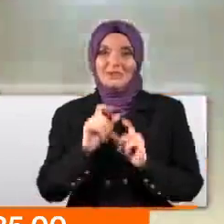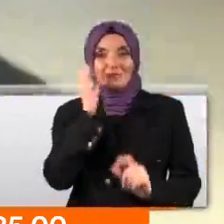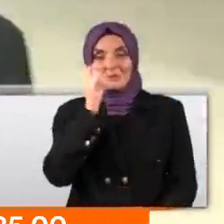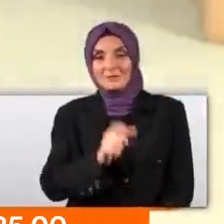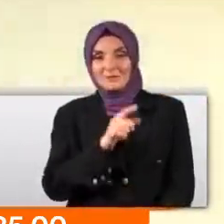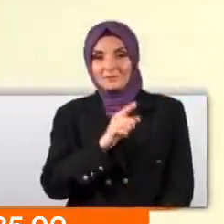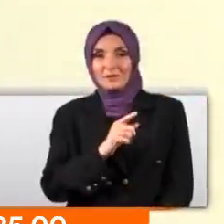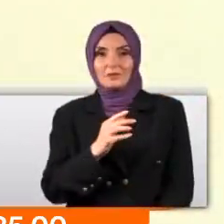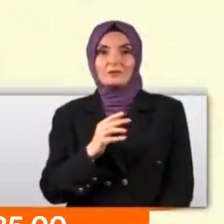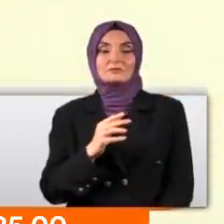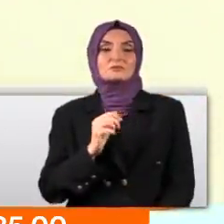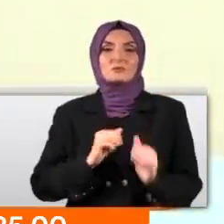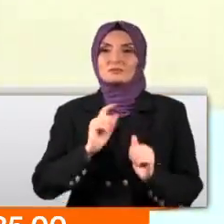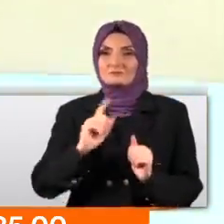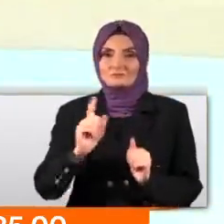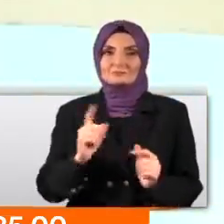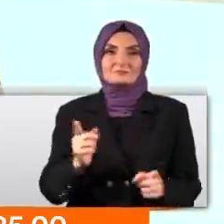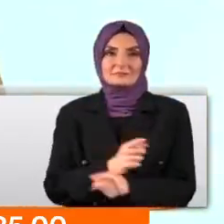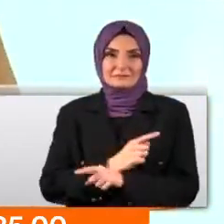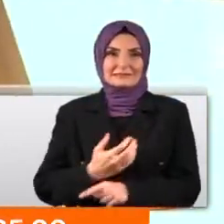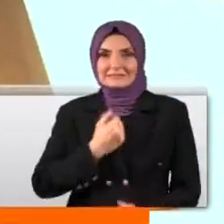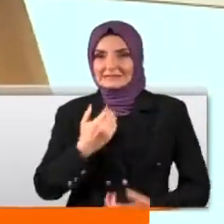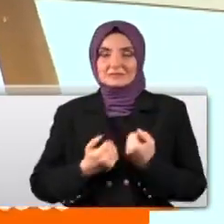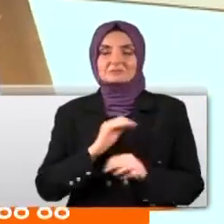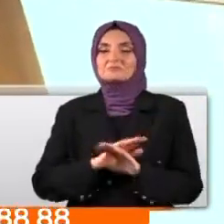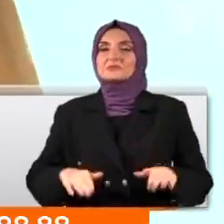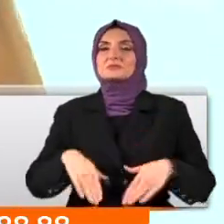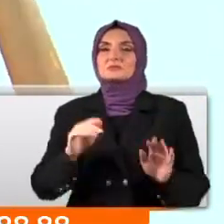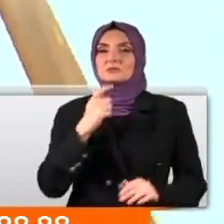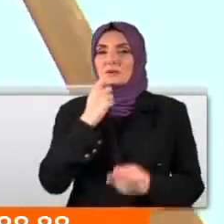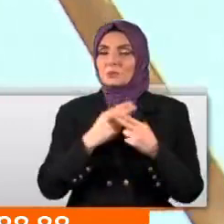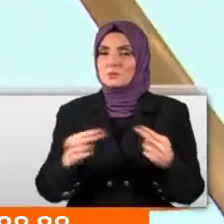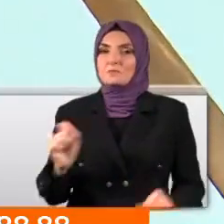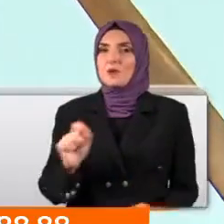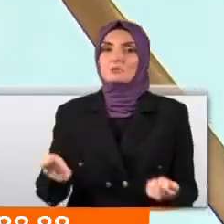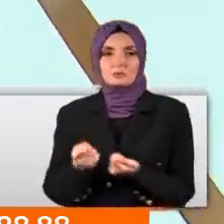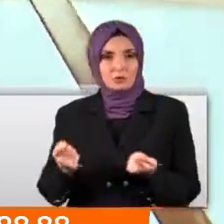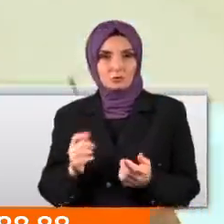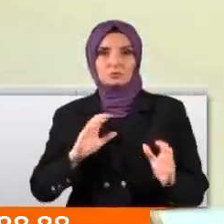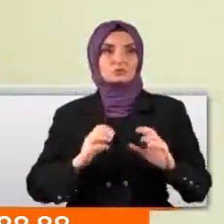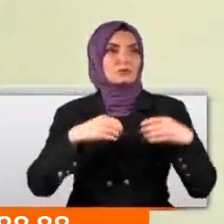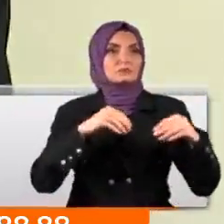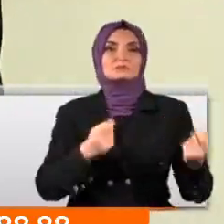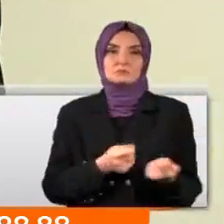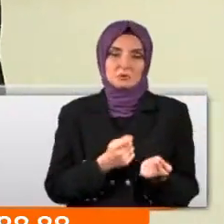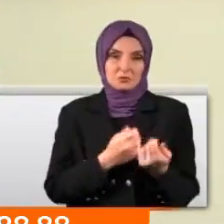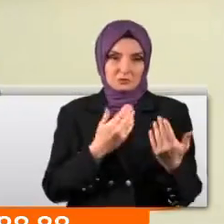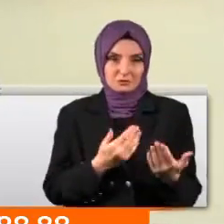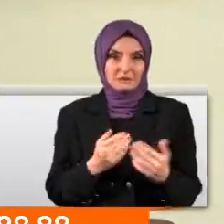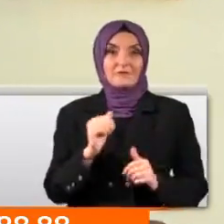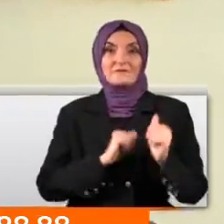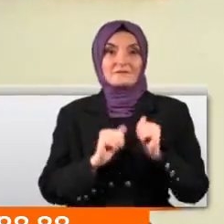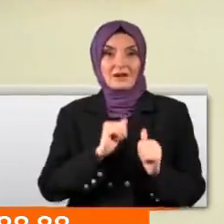bitmiyor. Yıllarca memuriyet yaptı ve hurdacılık da yaptı. Ancak o yine fakültede, üniversite sıralarında